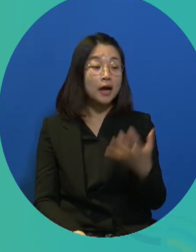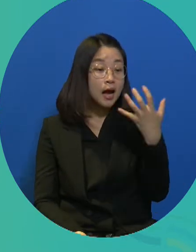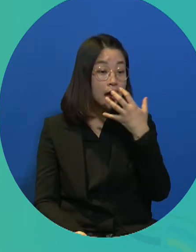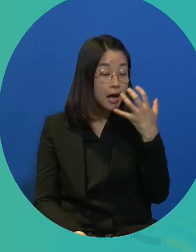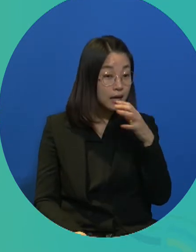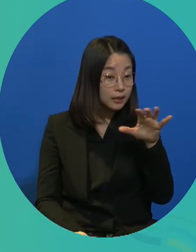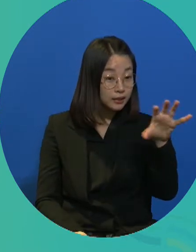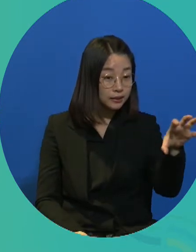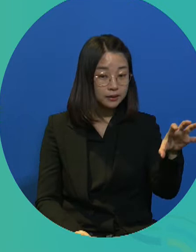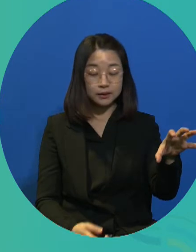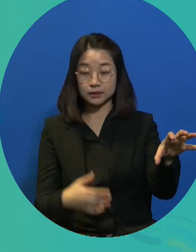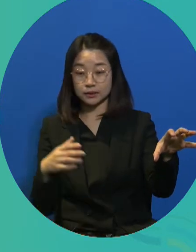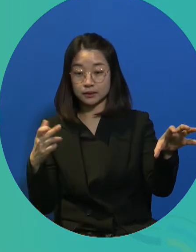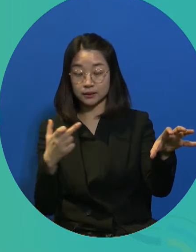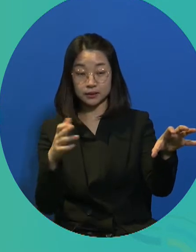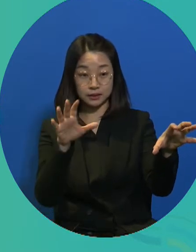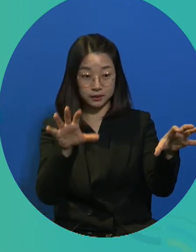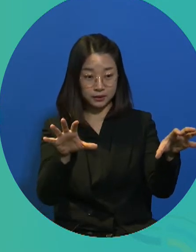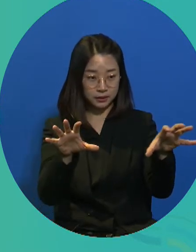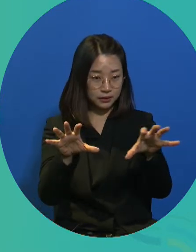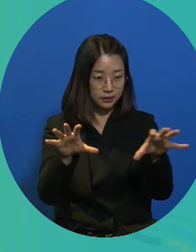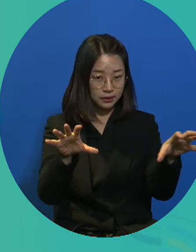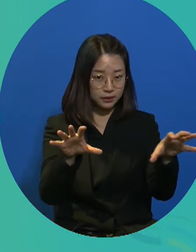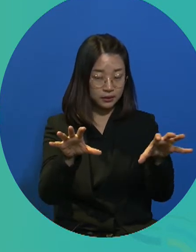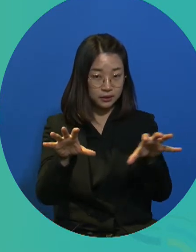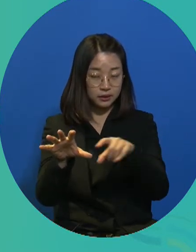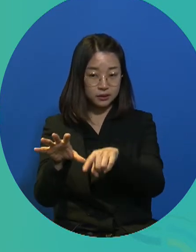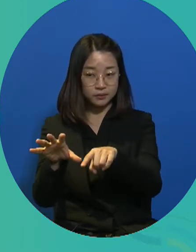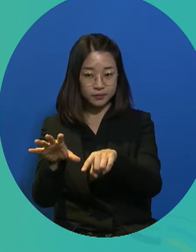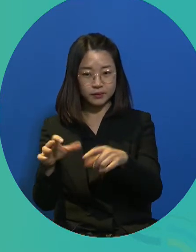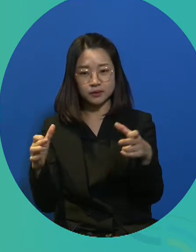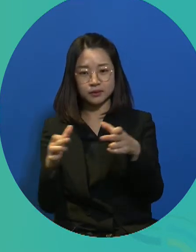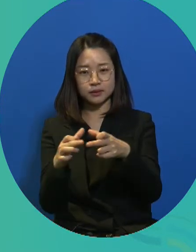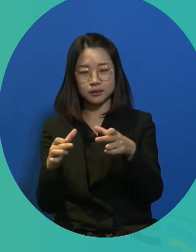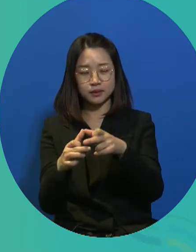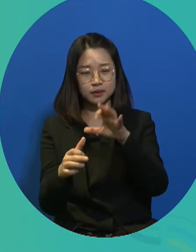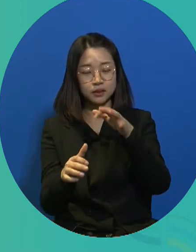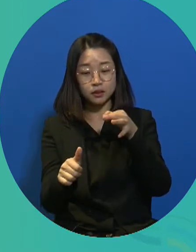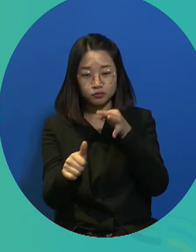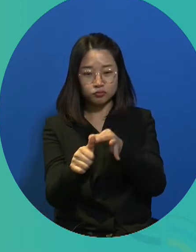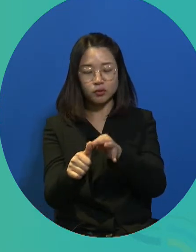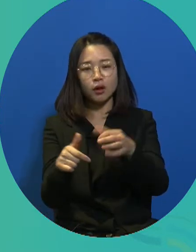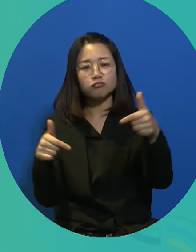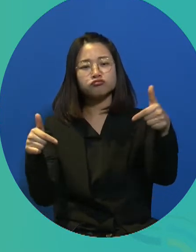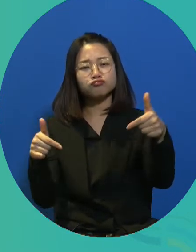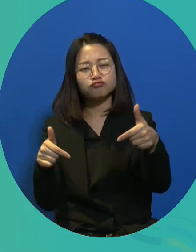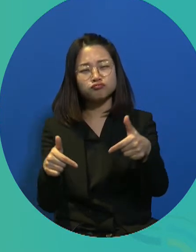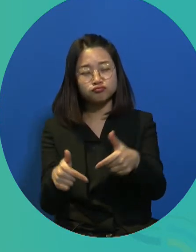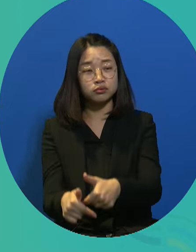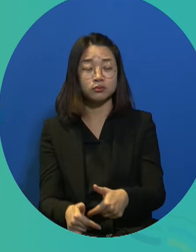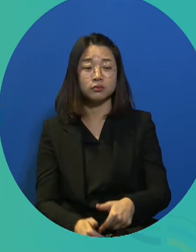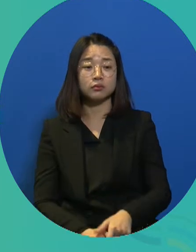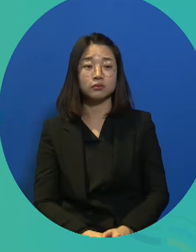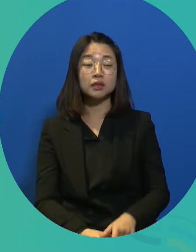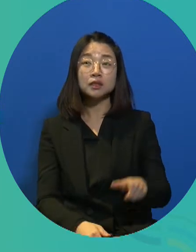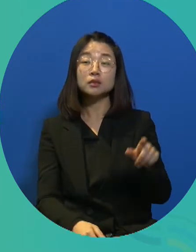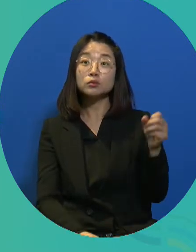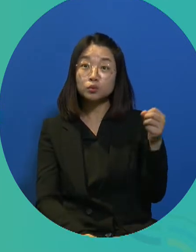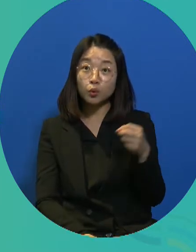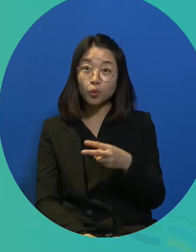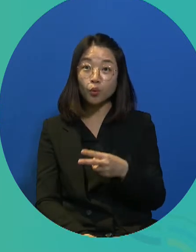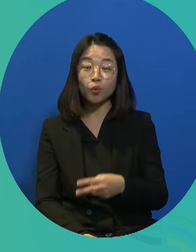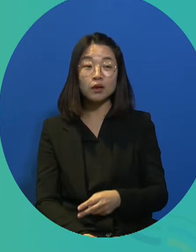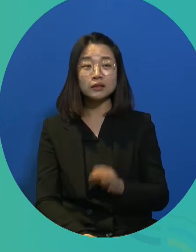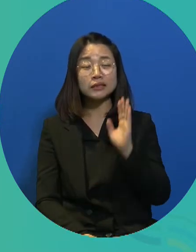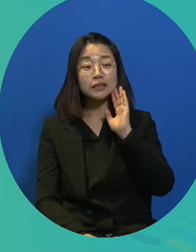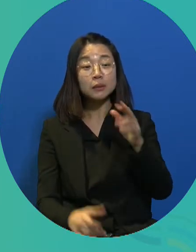대비 장애인들이 이런 예산 삭감으로 인해서 9배나 더 많은 악영향을 받았다라는 결과가 나왔고, 특히 중증